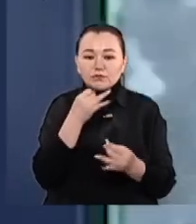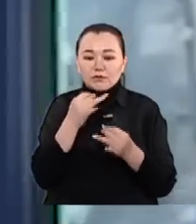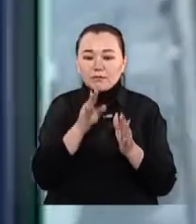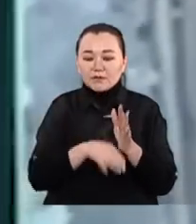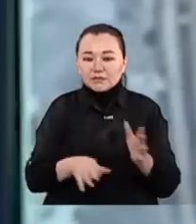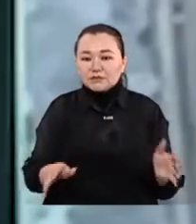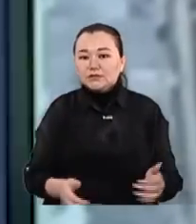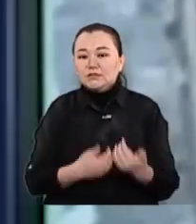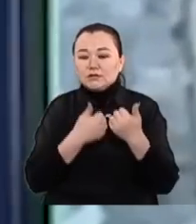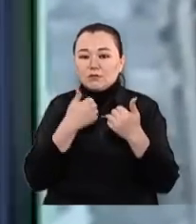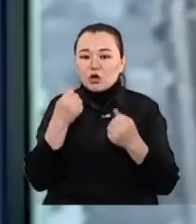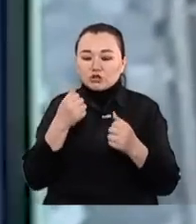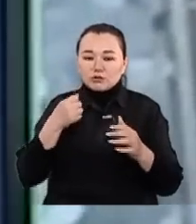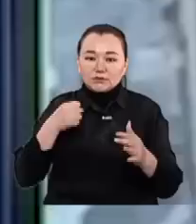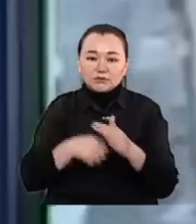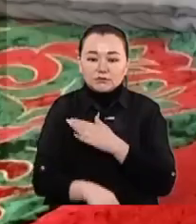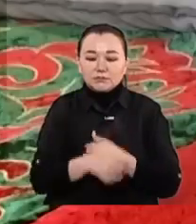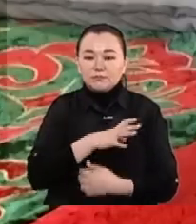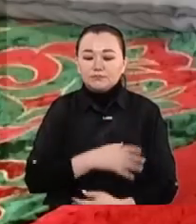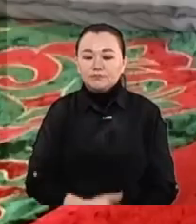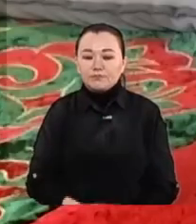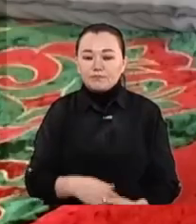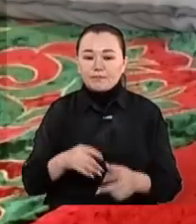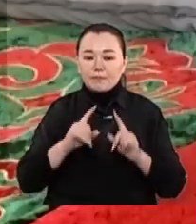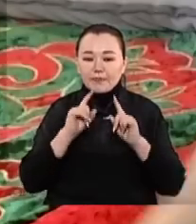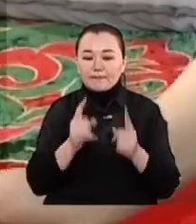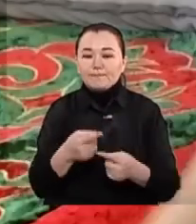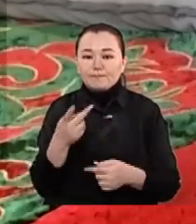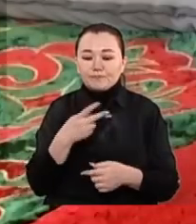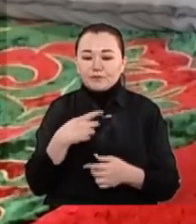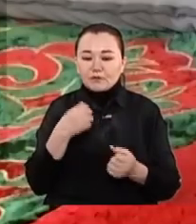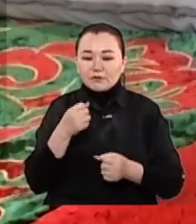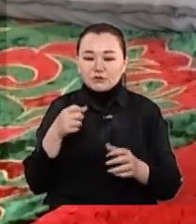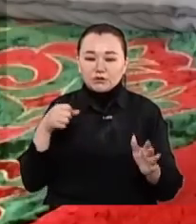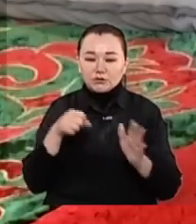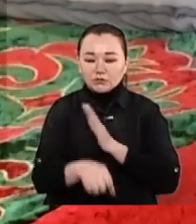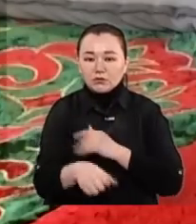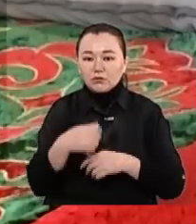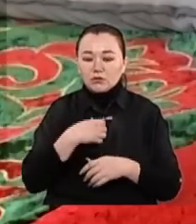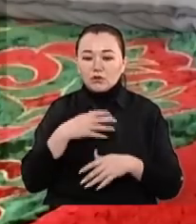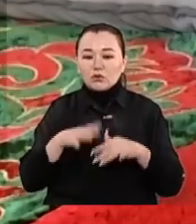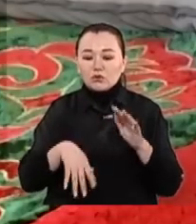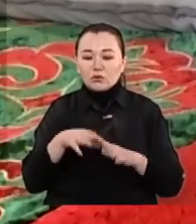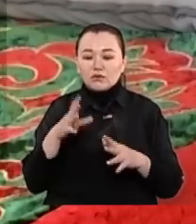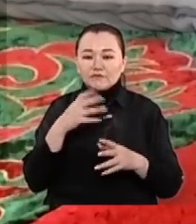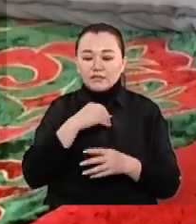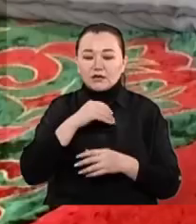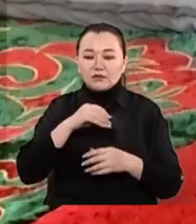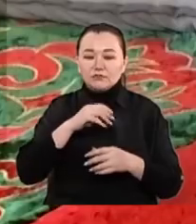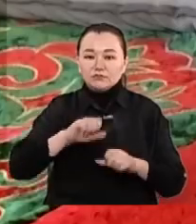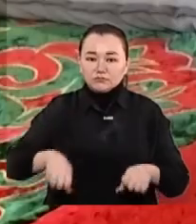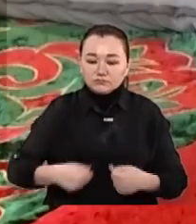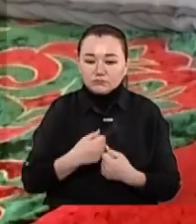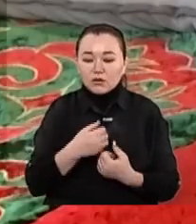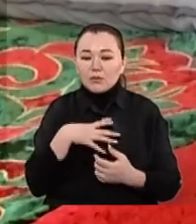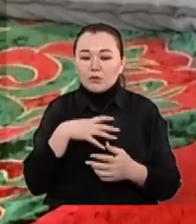алып, көлүктөрүнө бирок киргизип деп отур. Устап алып да, экөө мен машинага тыкты да, ал колумду, кол басымды бурап, киргизип